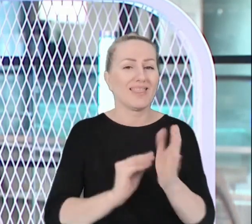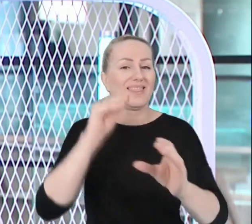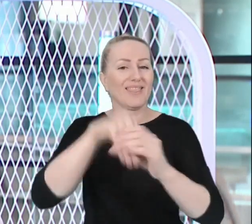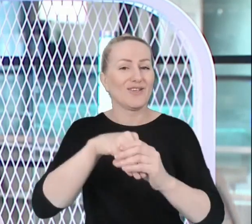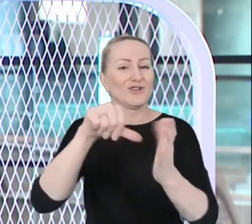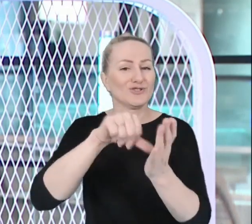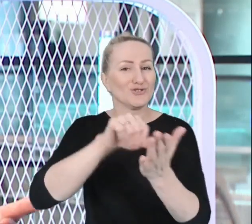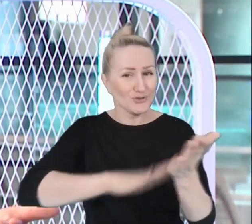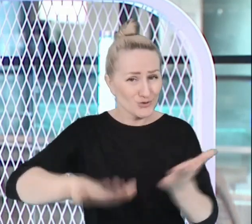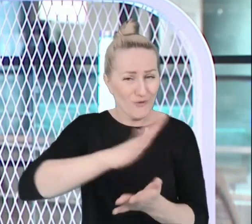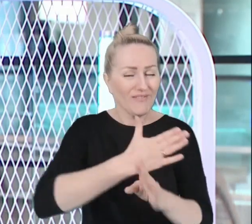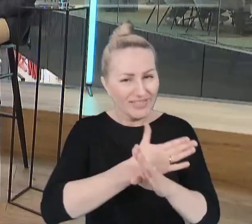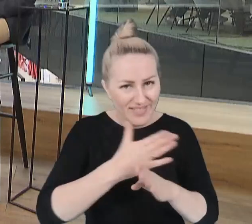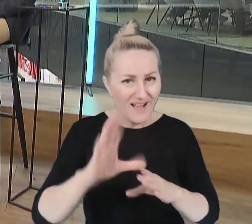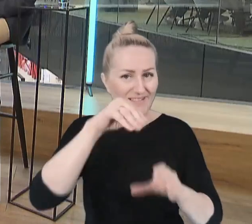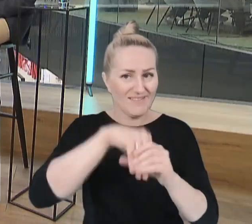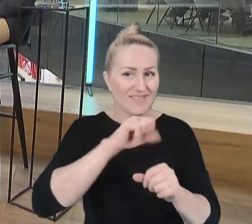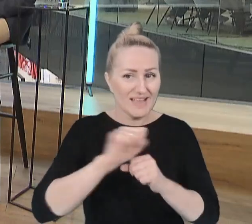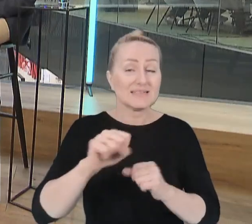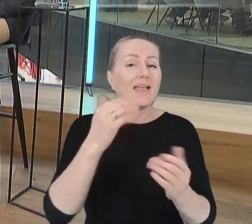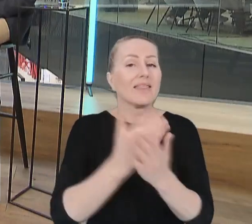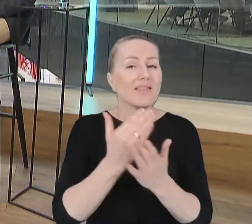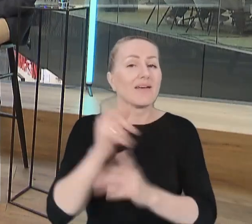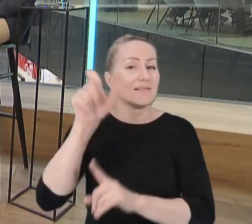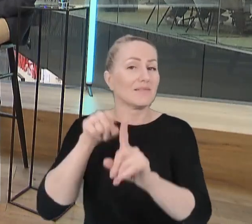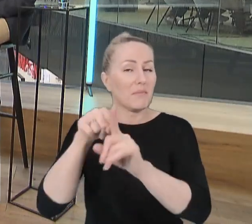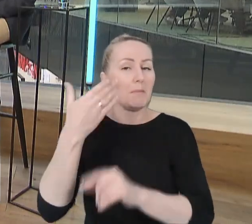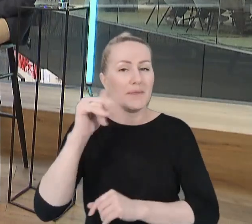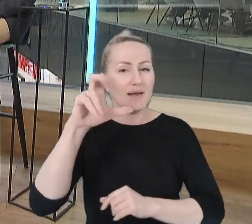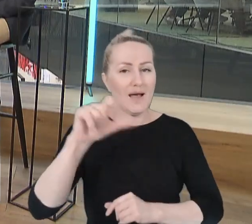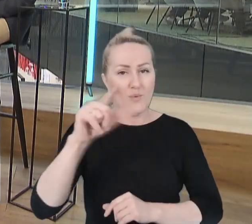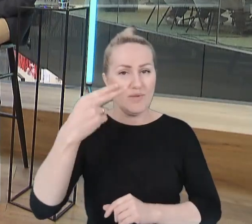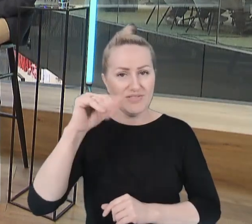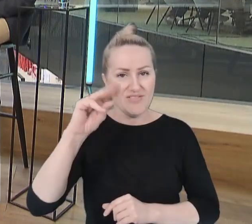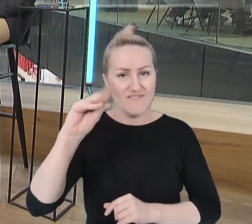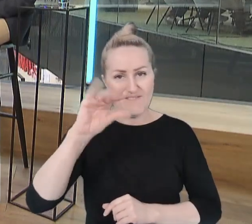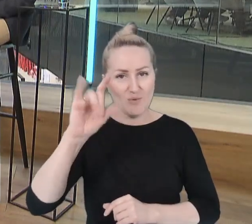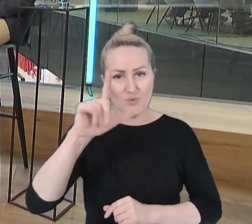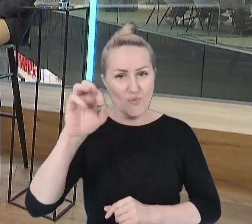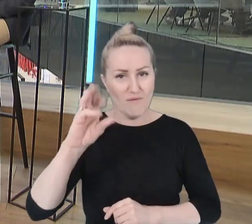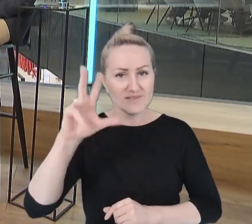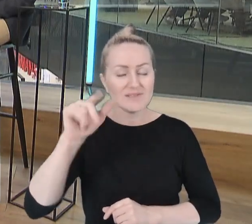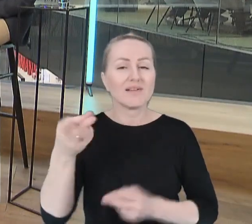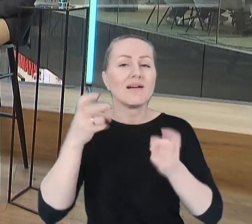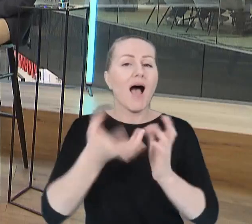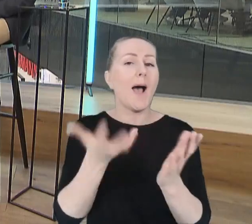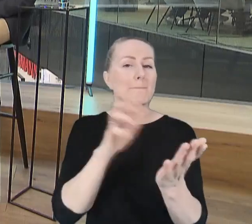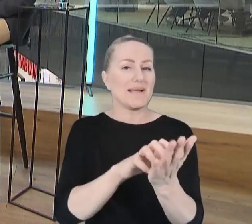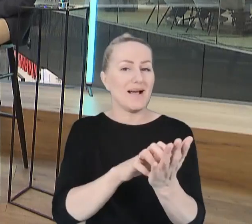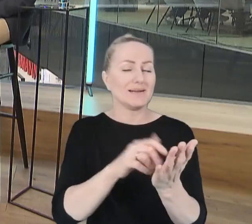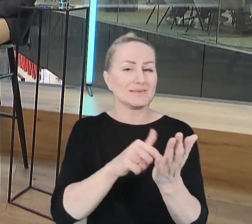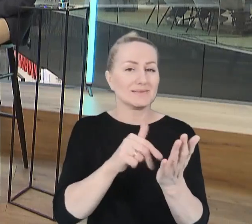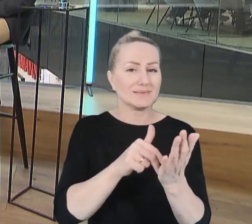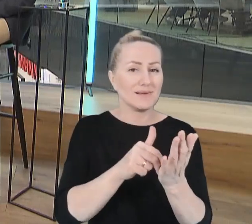nadal. Dlatego na przykład Michał Niewęgłowski stworzył aplikację Intu, bo on powiedział, że fajnie jest łapać ludzi tam, gdzie